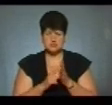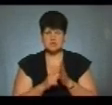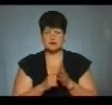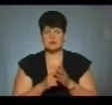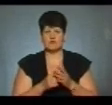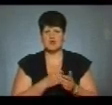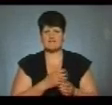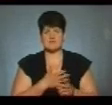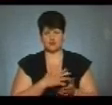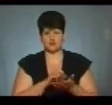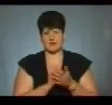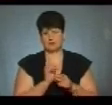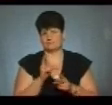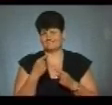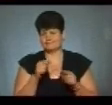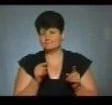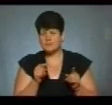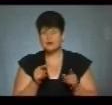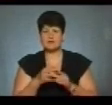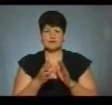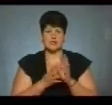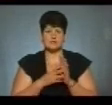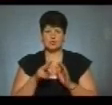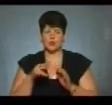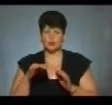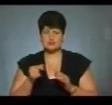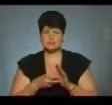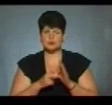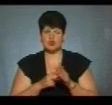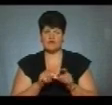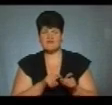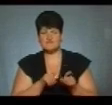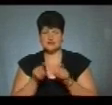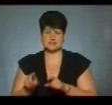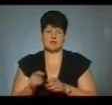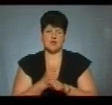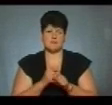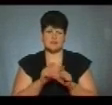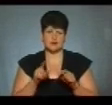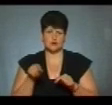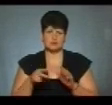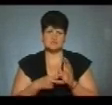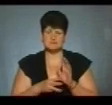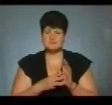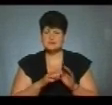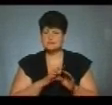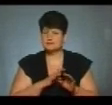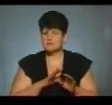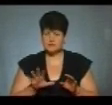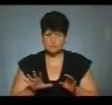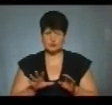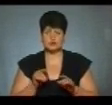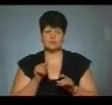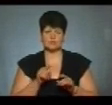в приватне орендування. 19 лютого заплановане виселення аптеки номер 78 у Тернополі не відбулося. За